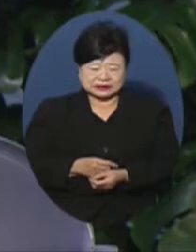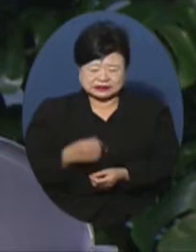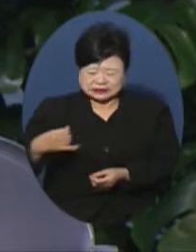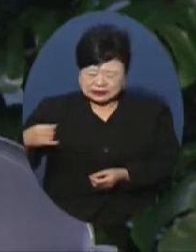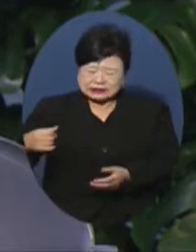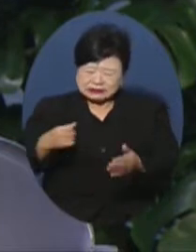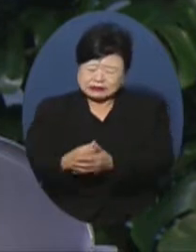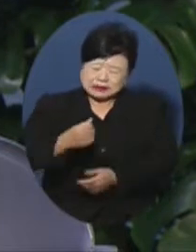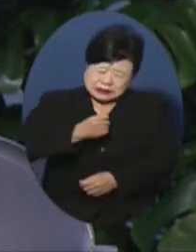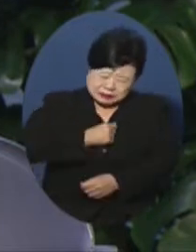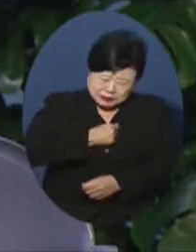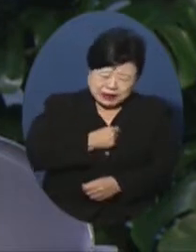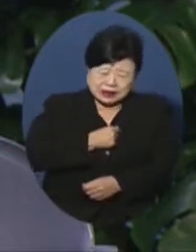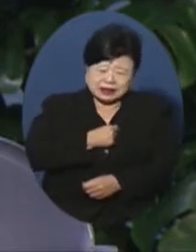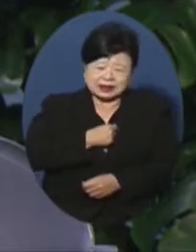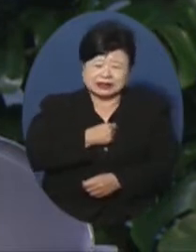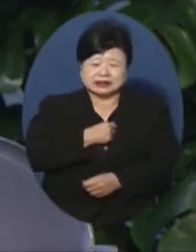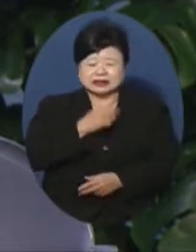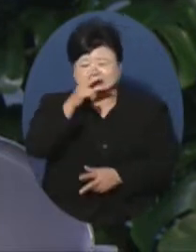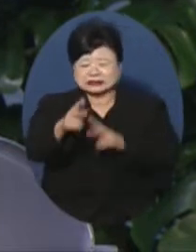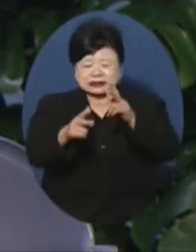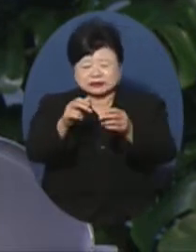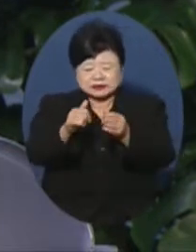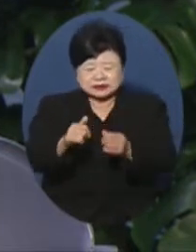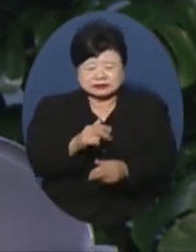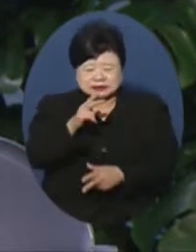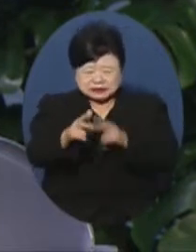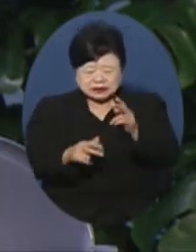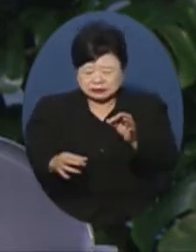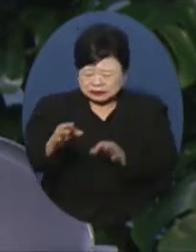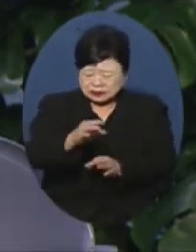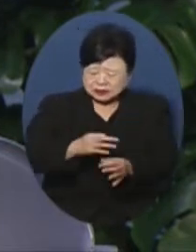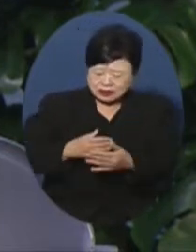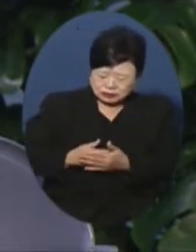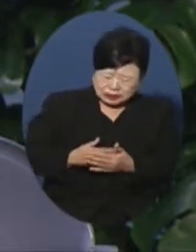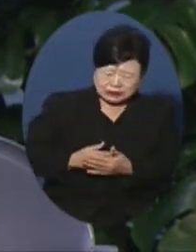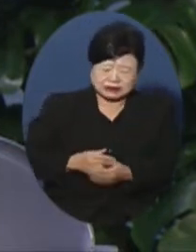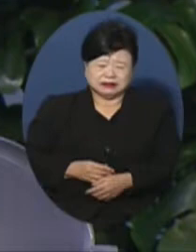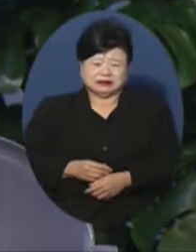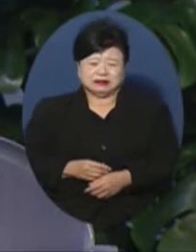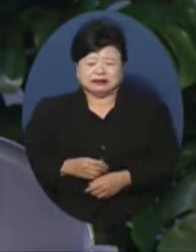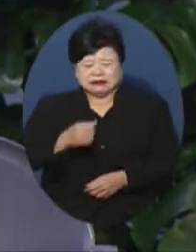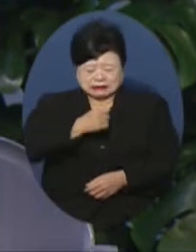자식 때문에 답답하고 사업하는 사람은 경제가 불안하여